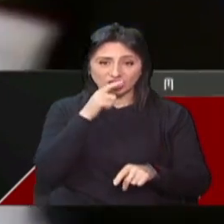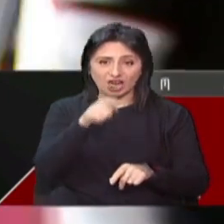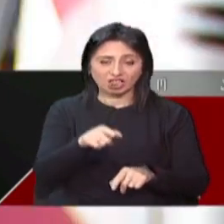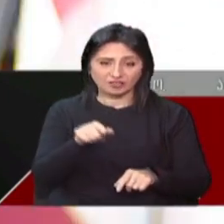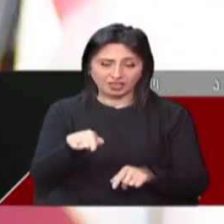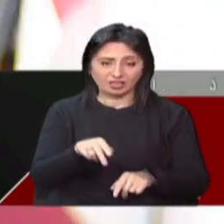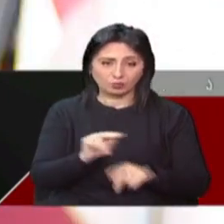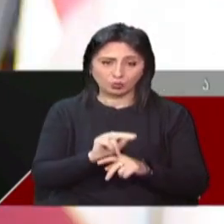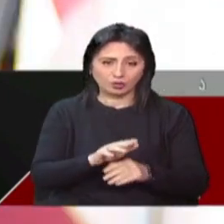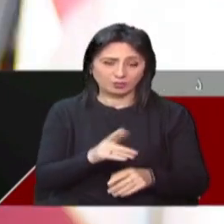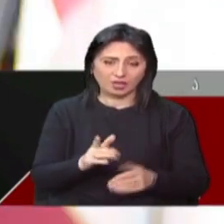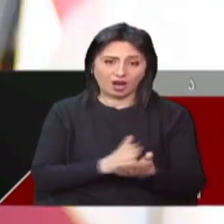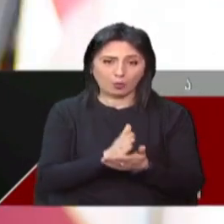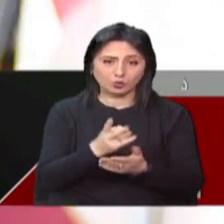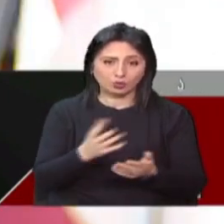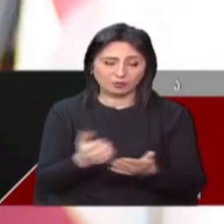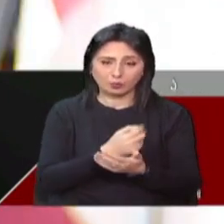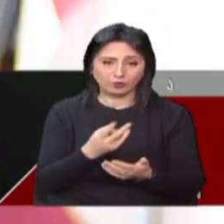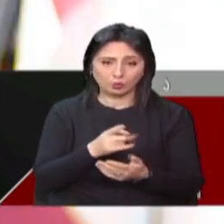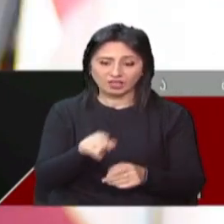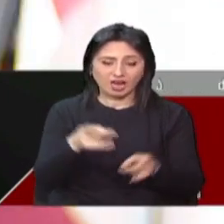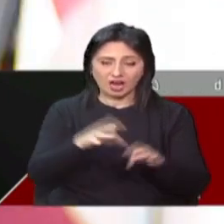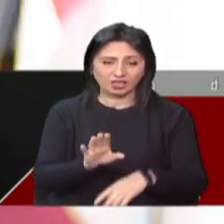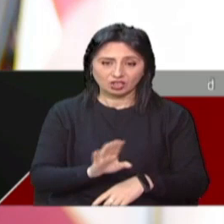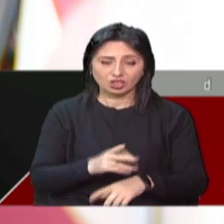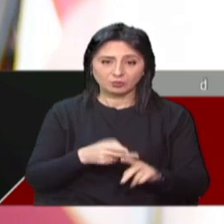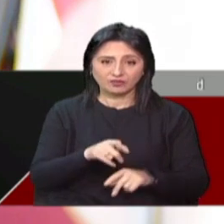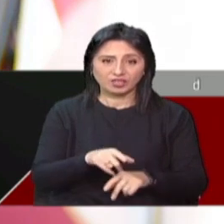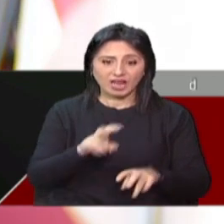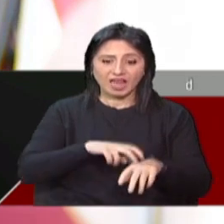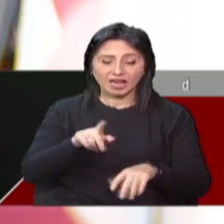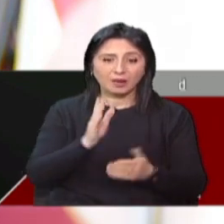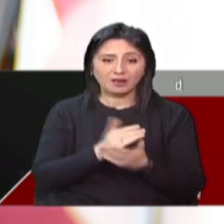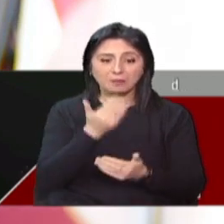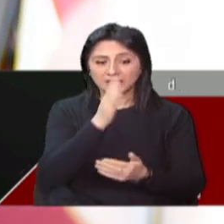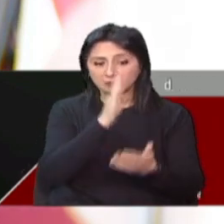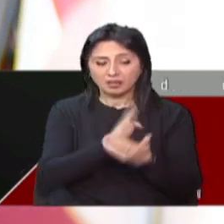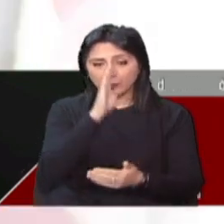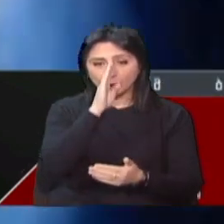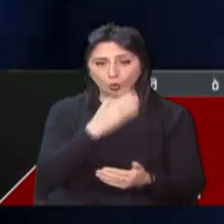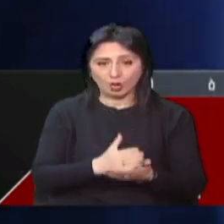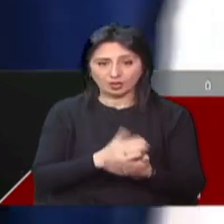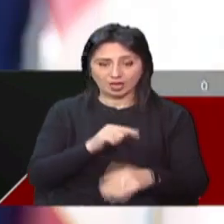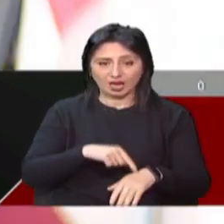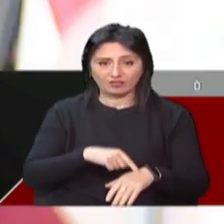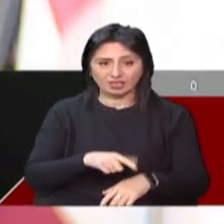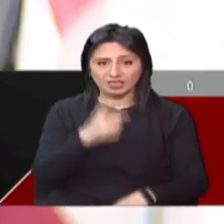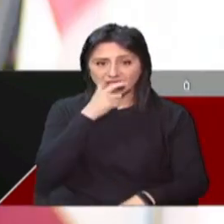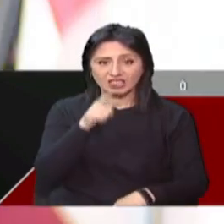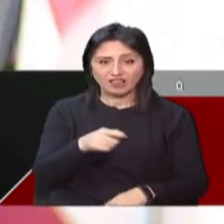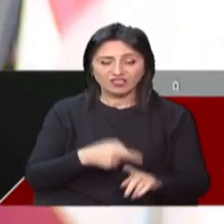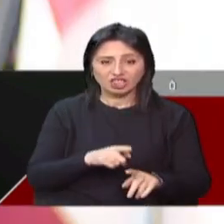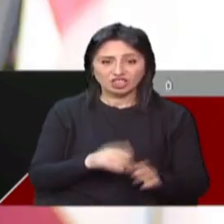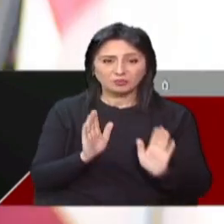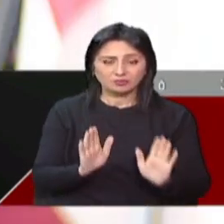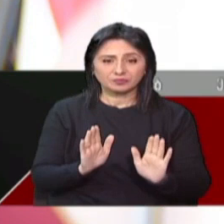სააკაშვილისთვის და რაიმე გამოსავალი უნდა ვიპოვოთ ნამდვილად, რომ იქ არ დარჩეს, იმიტომ რომ ადი ექიმები არიან მის მიმართ მთრულად გაწყობილი. ასწინია სააკაშვილისა და მე